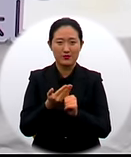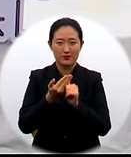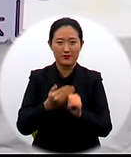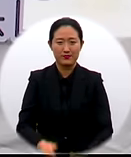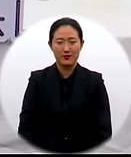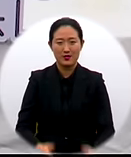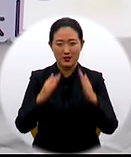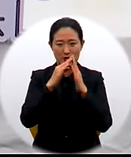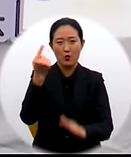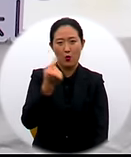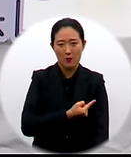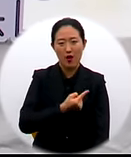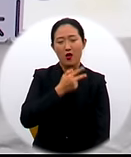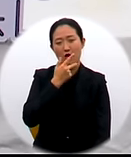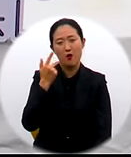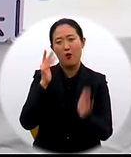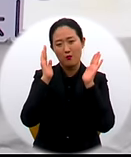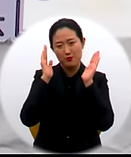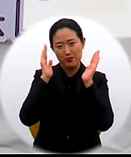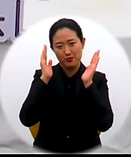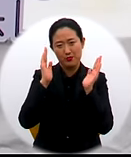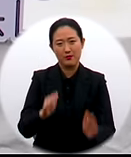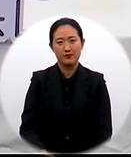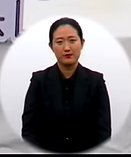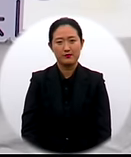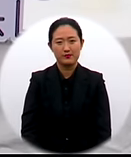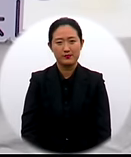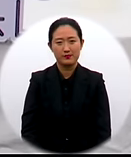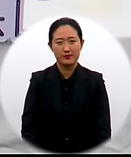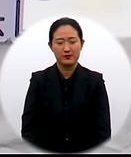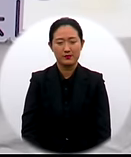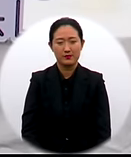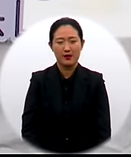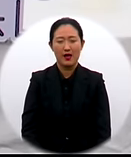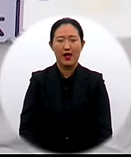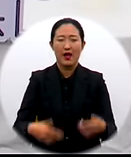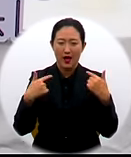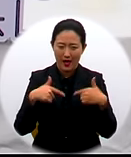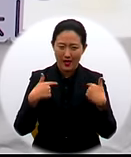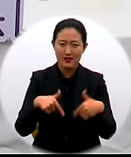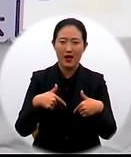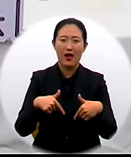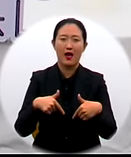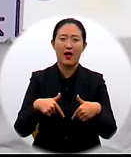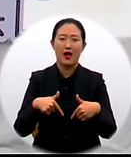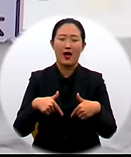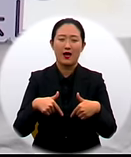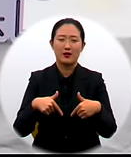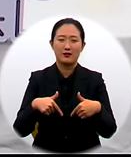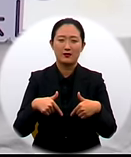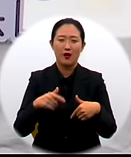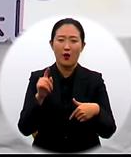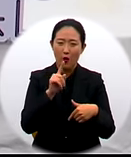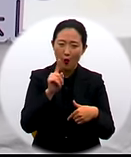있어서 제가 집에 오면은 영어 공부를 시켜요. 그래서 엄마 난 축구선수가 되고 싶어. 야, 손흥민이 영어 못하냐? 제가 항상 그 이야기를